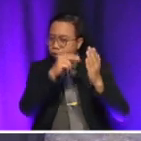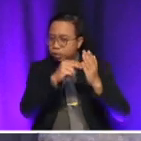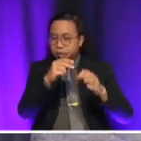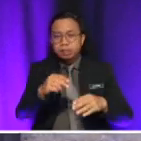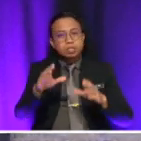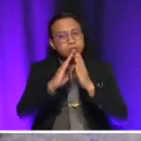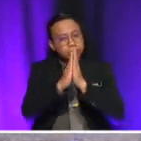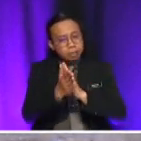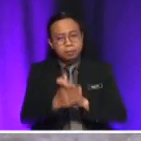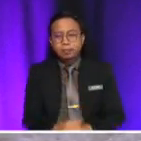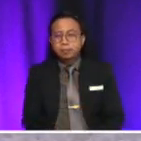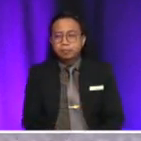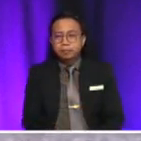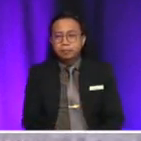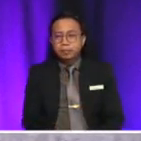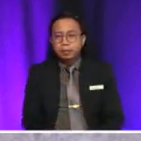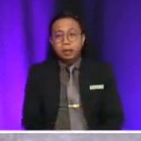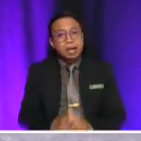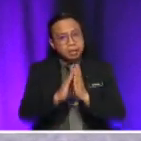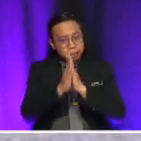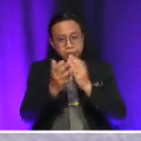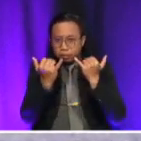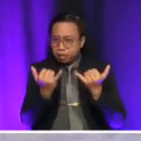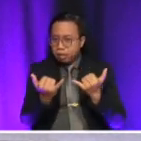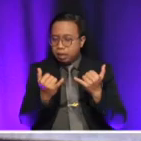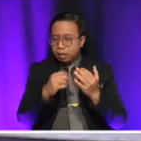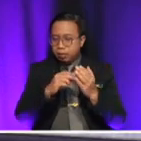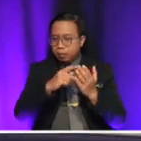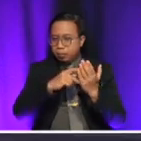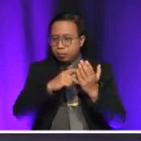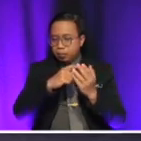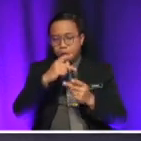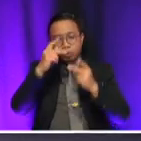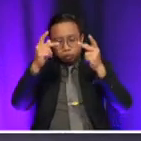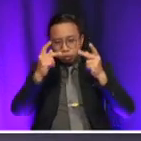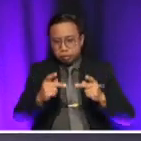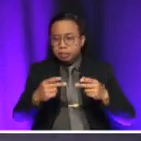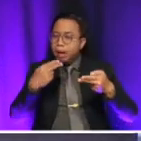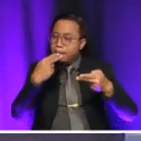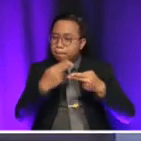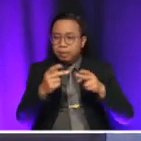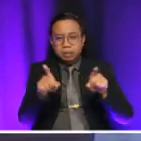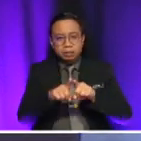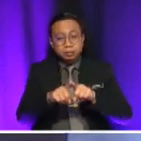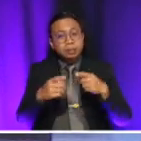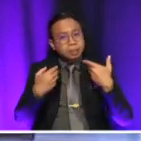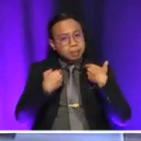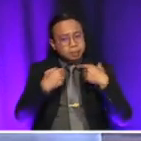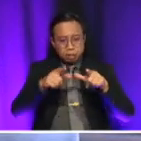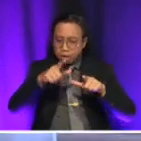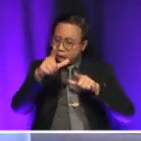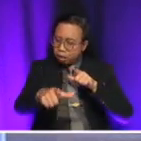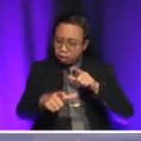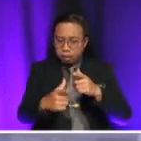berlaku Oke seperti mana yang berlaku sekarang proses mengundi hampir sama kayak hanya beberapa langkah saja